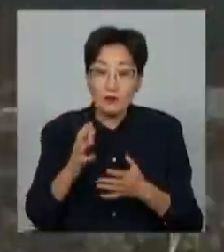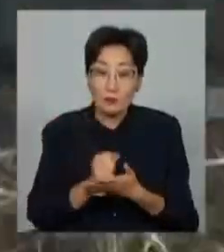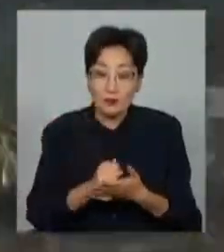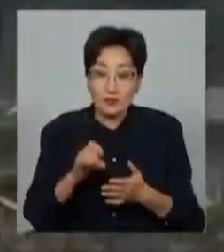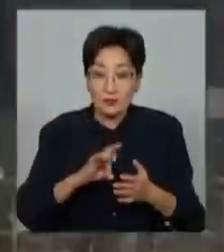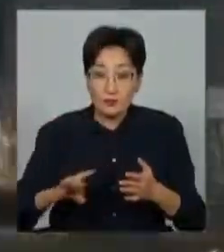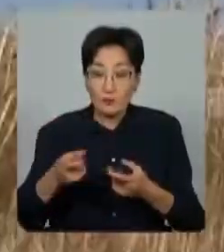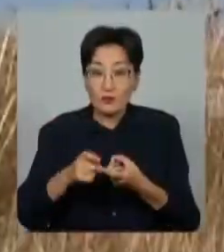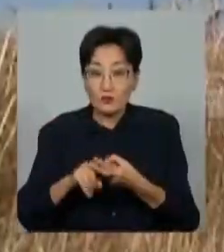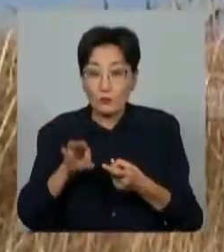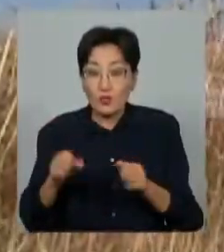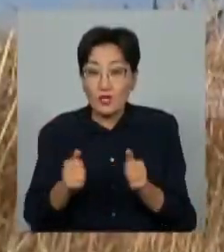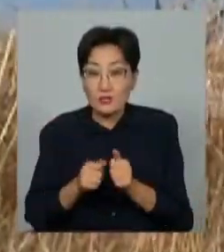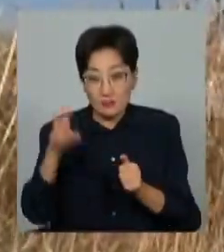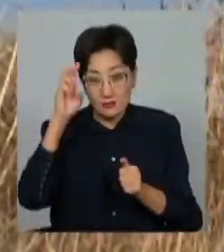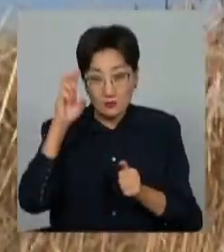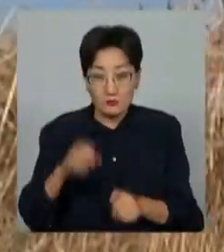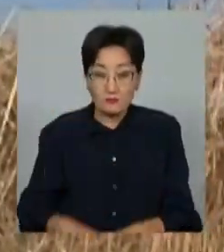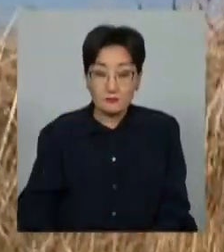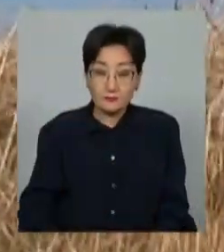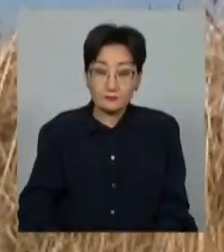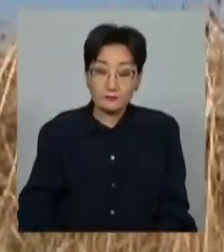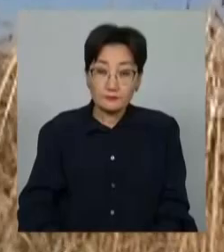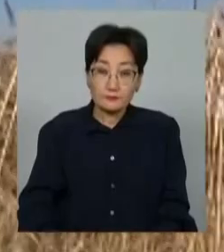республики зависит от соседних государств.